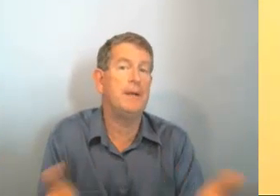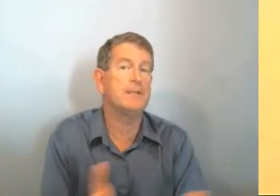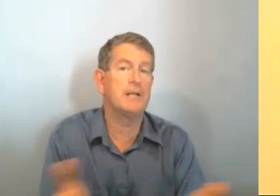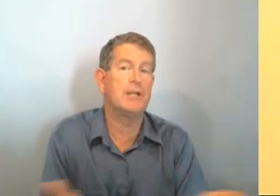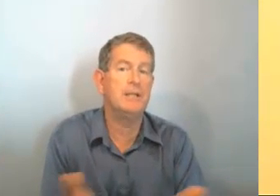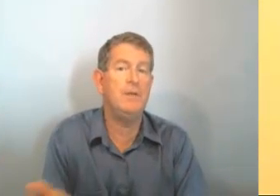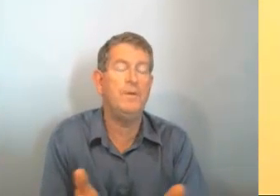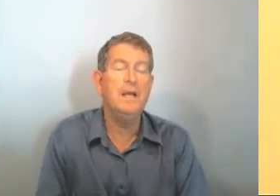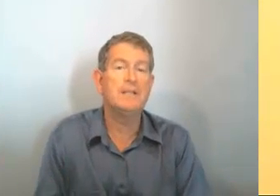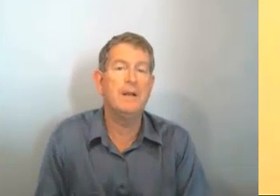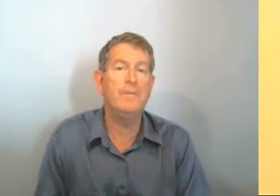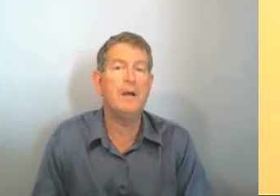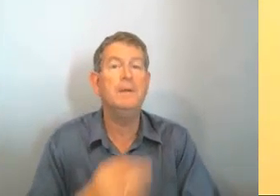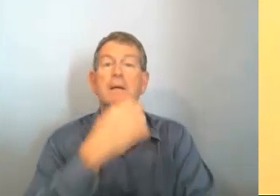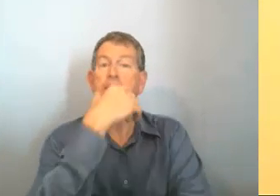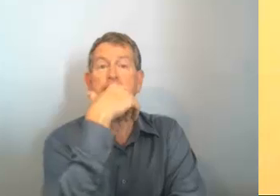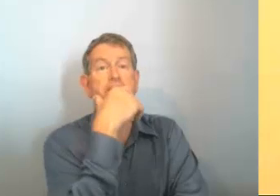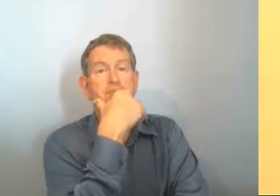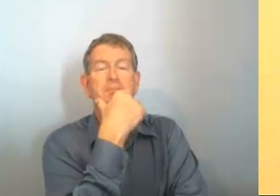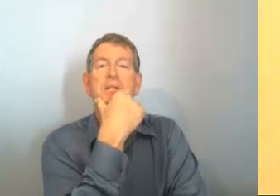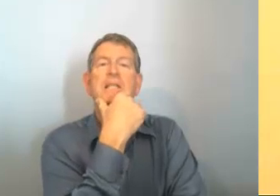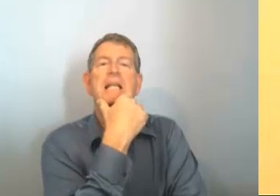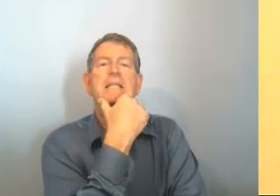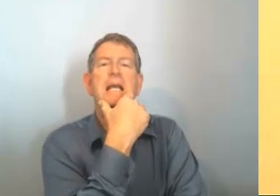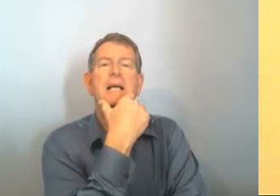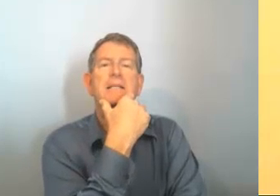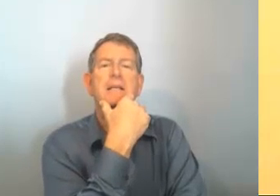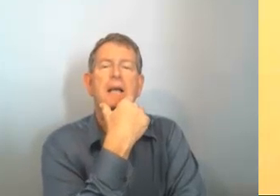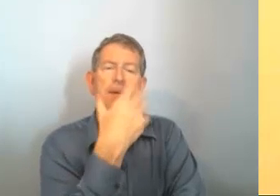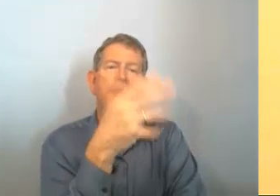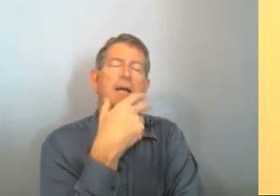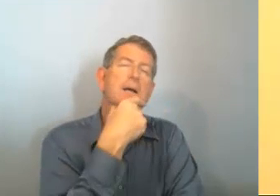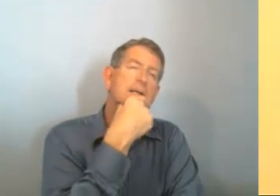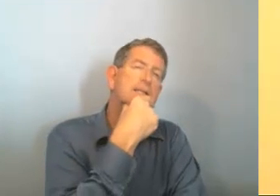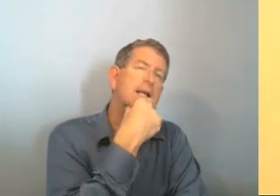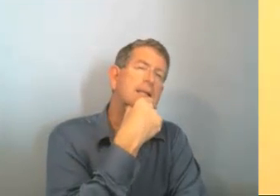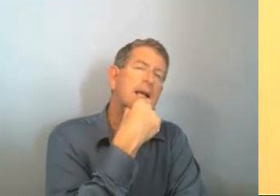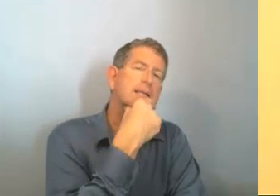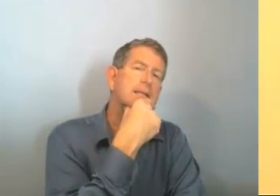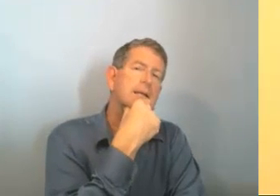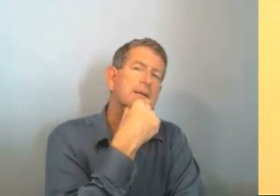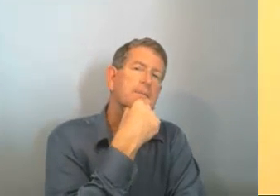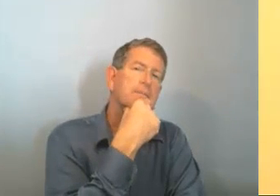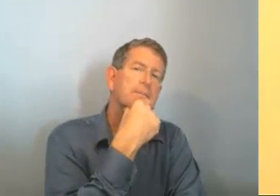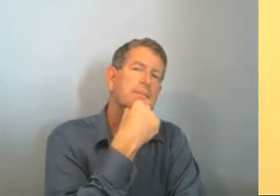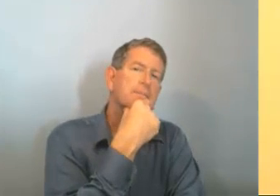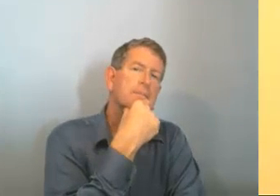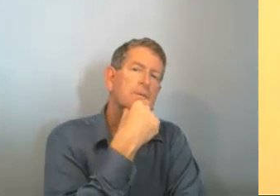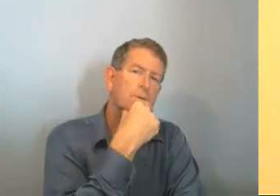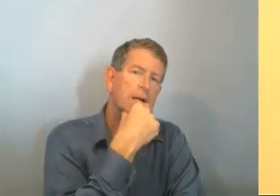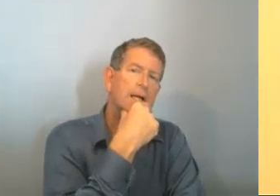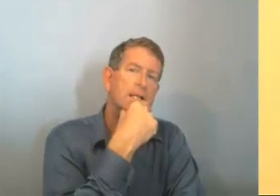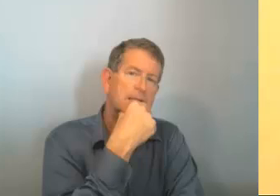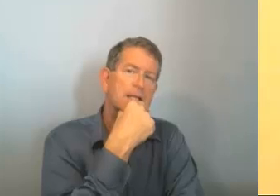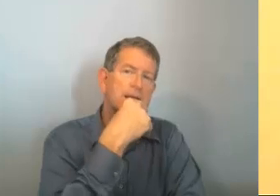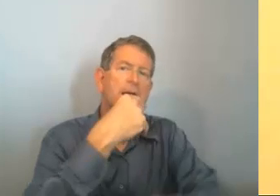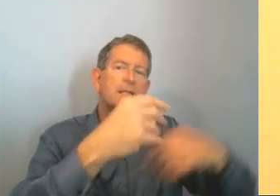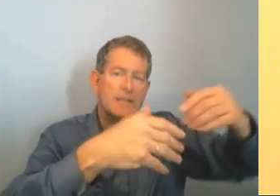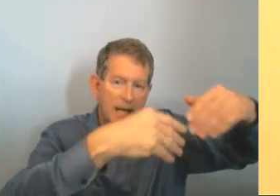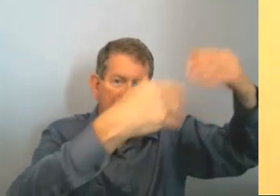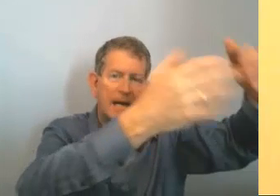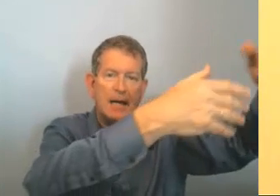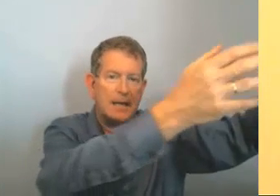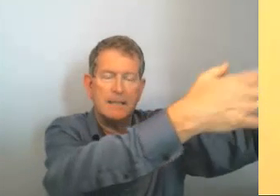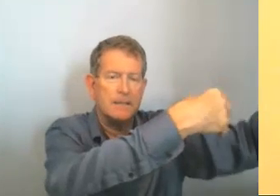Ce n'est pas un adjectif, c'est le verbe s'intéresser. Répétez, s'intéresser. Voilà, il